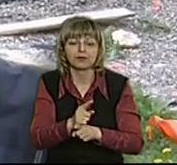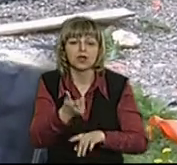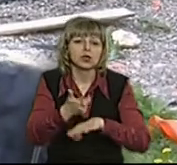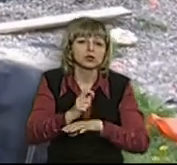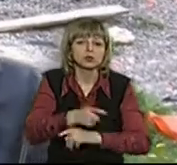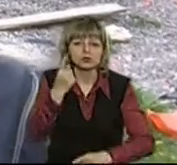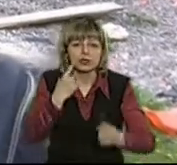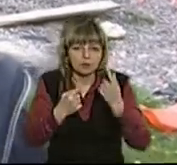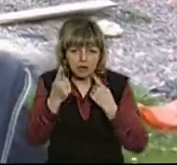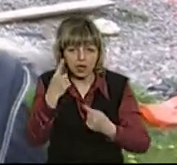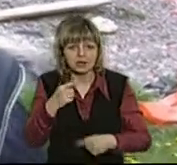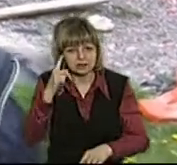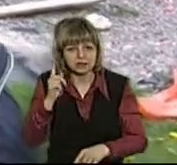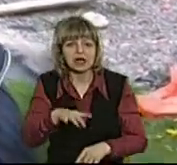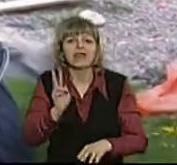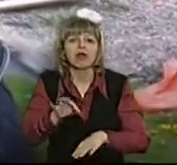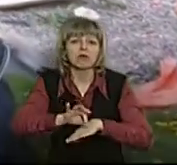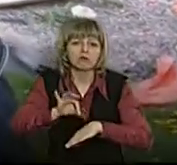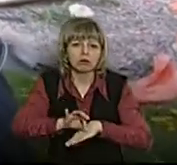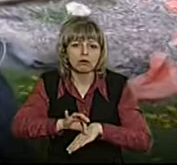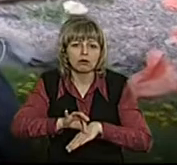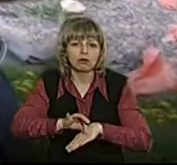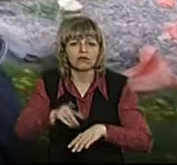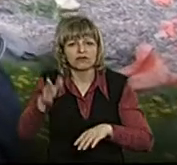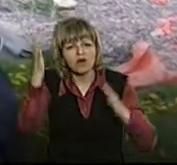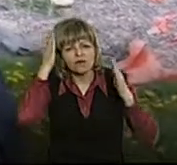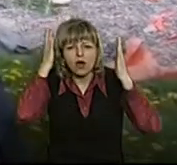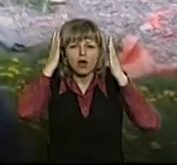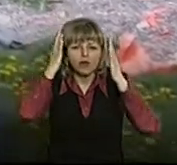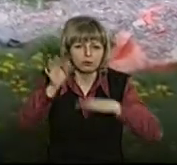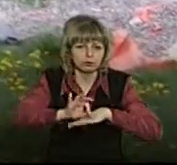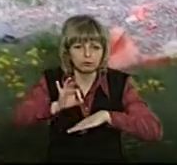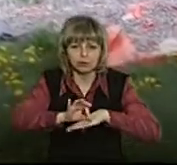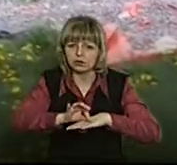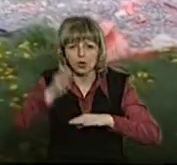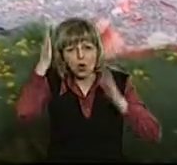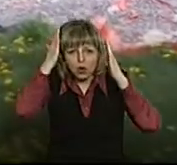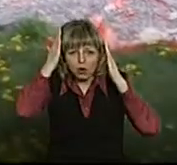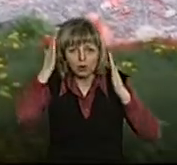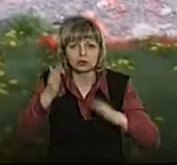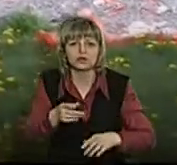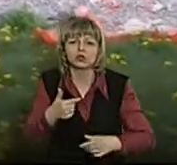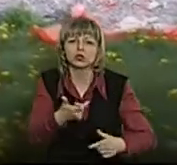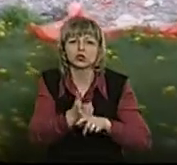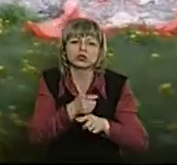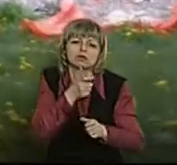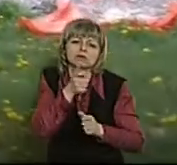плакав, знаєте, як то болить, що дуже за голову боліла голова і дуже стогнав.